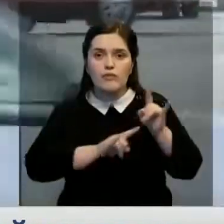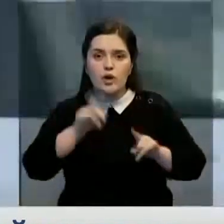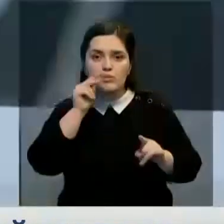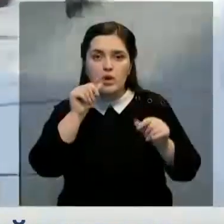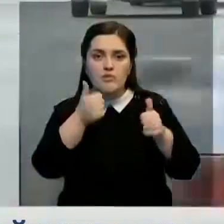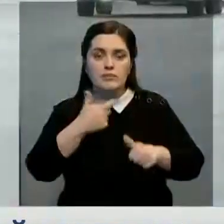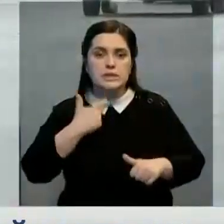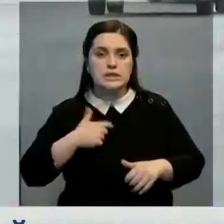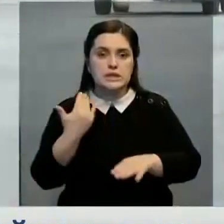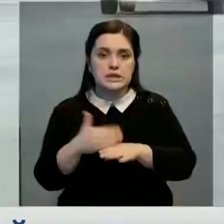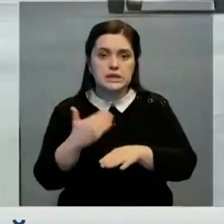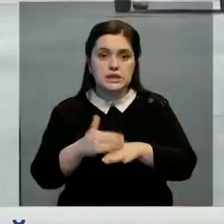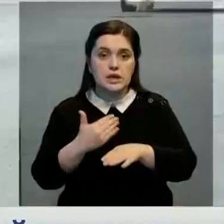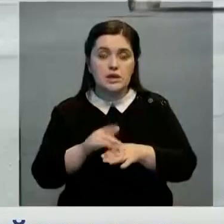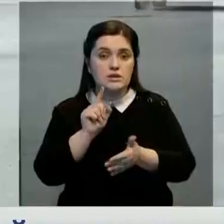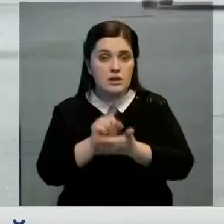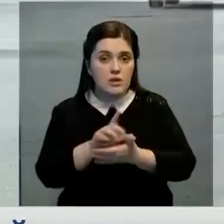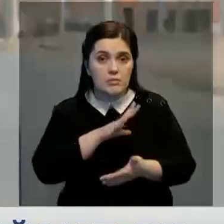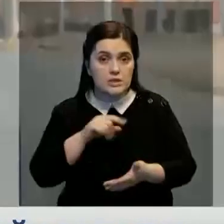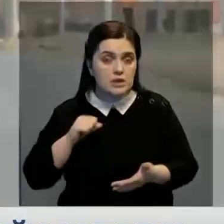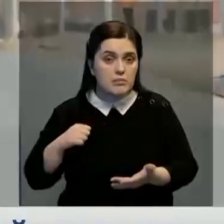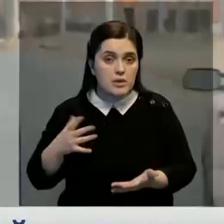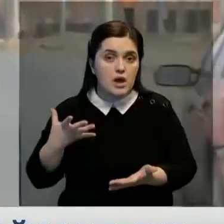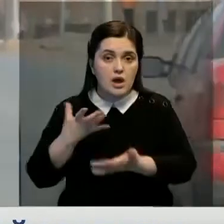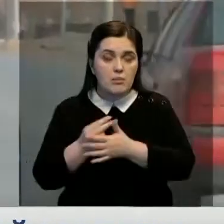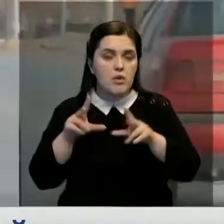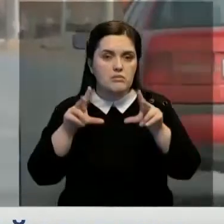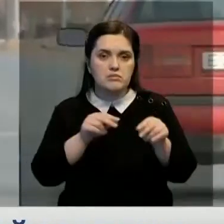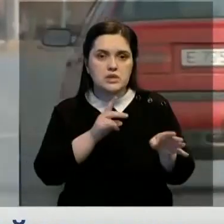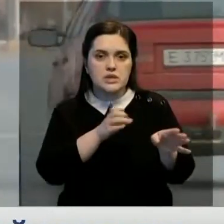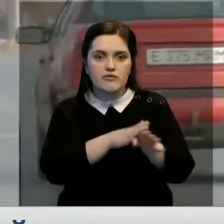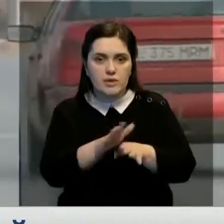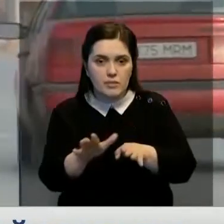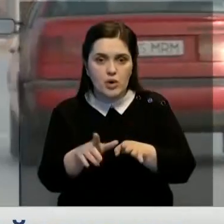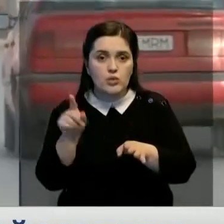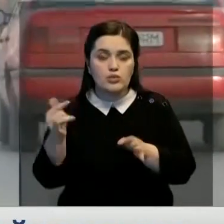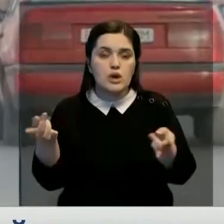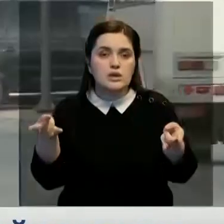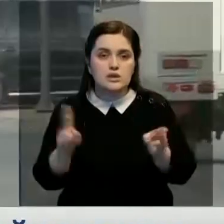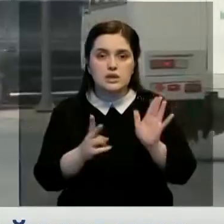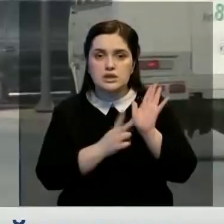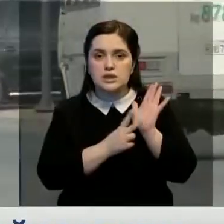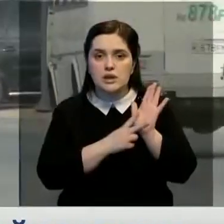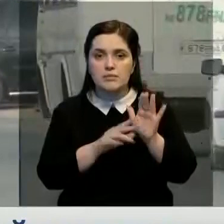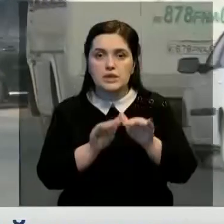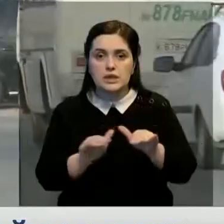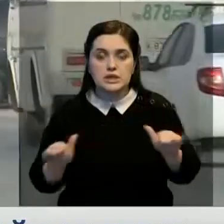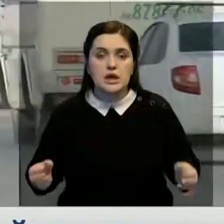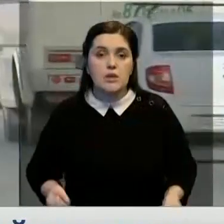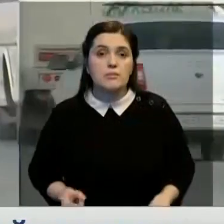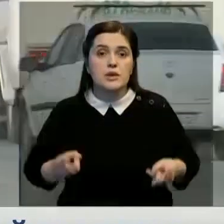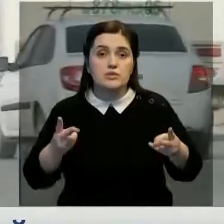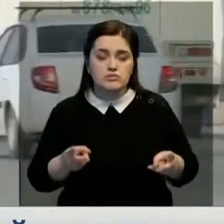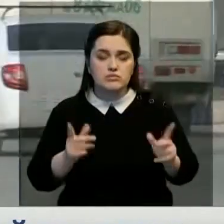мужчину оформить на себя кредиты. Должна была сама их оплачивать, но обещание не выполнила. У погибшей остались 7 детей.